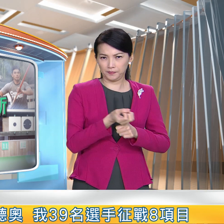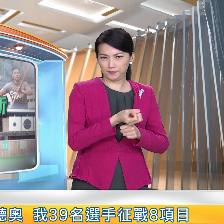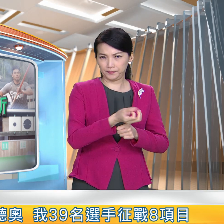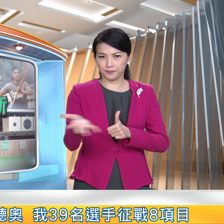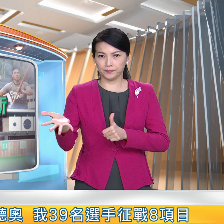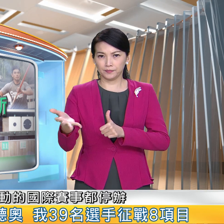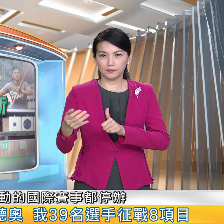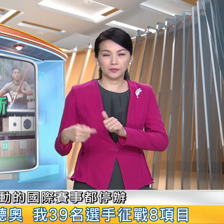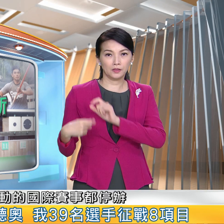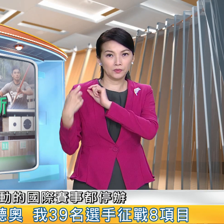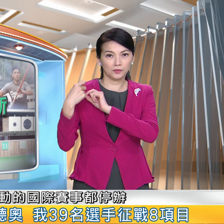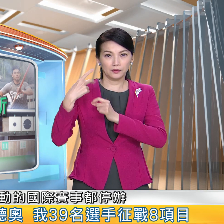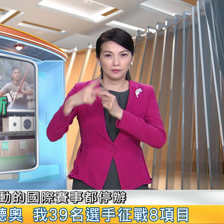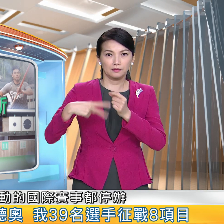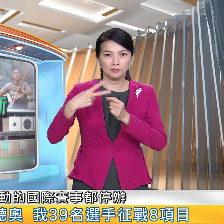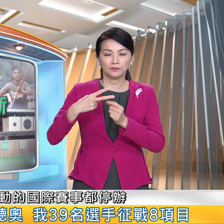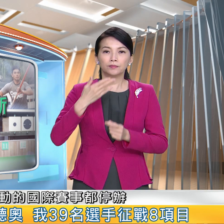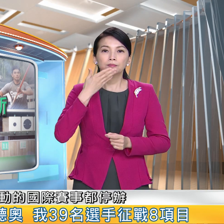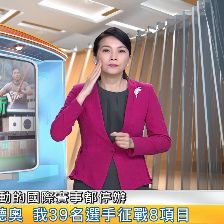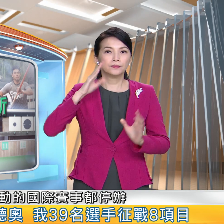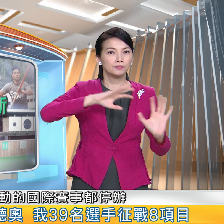记者韩一鹏奥组整理报道。4年一次的听障奥运，5月1号将在巴西的南卡西亚斯登场。这次台湾有39名的选手参加田径、羽球等8种运动竞赛，而由于疫情。